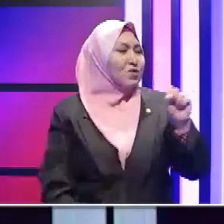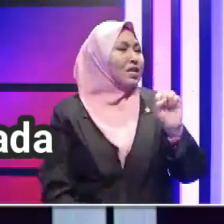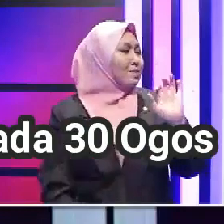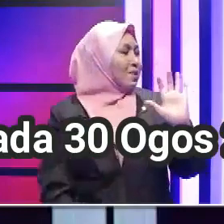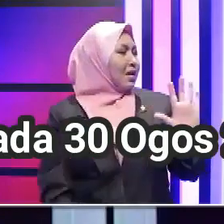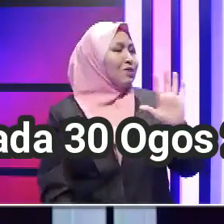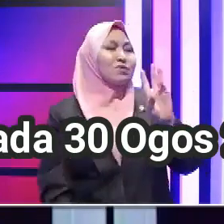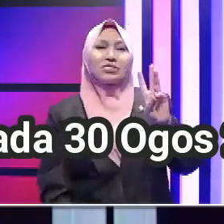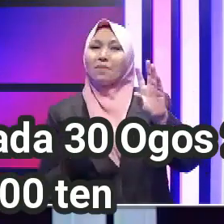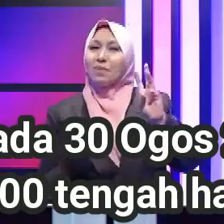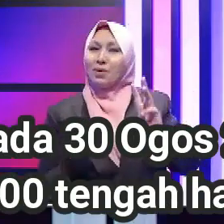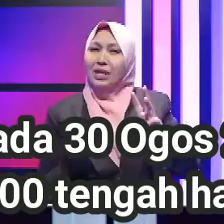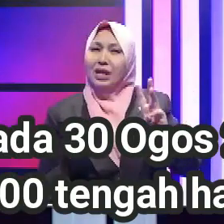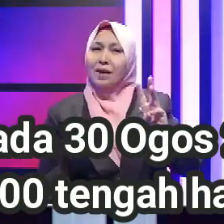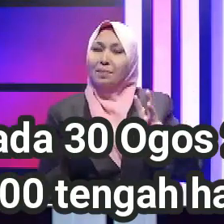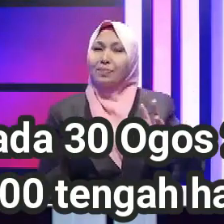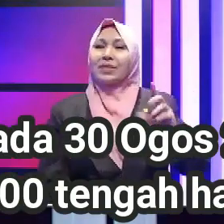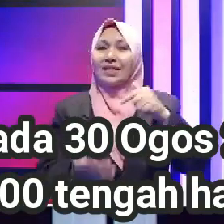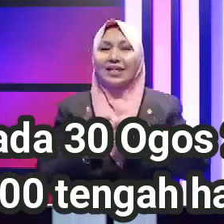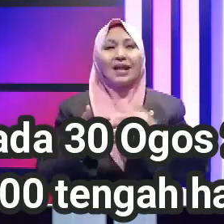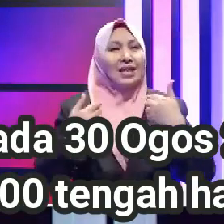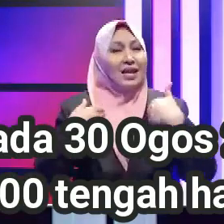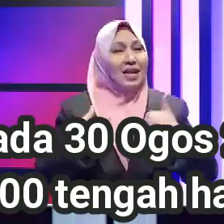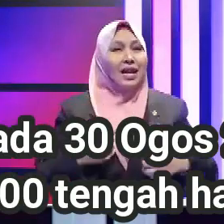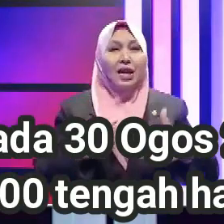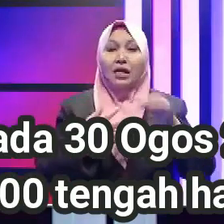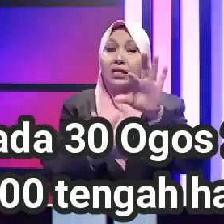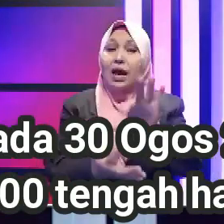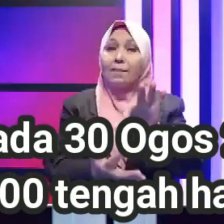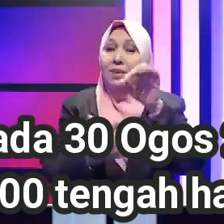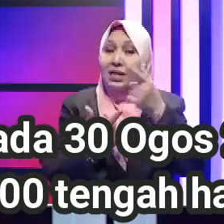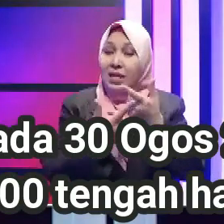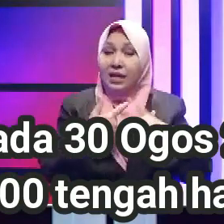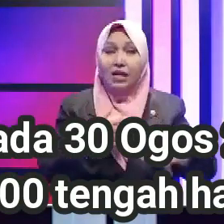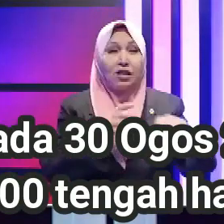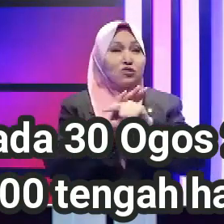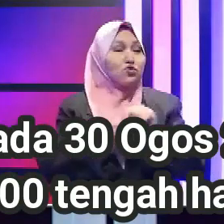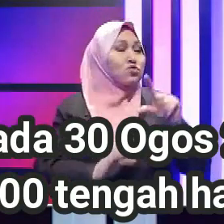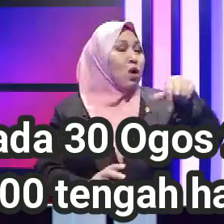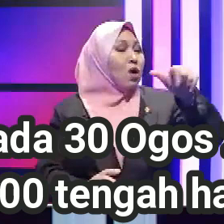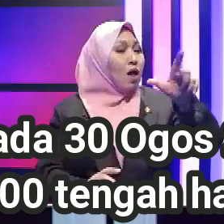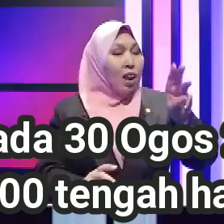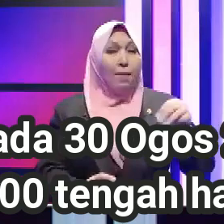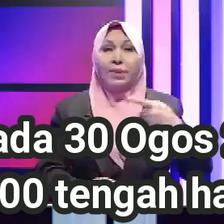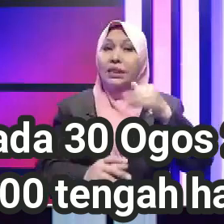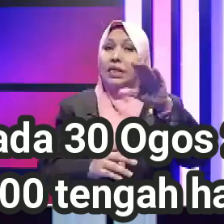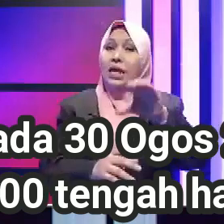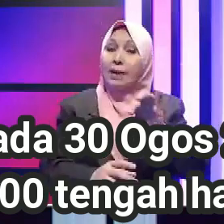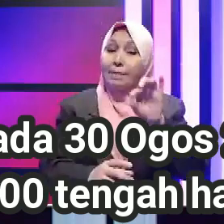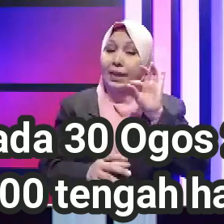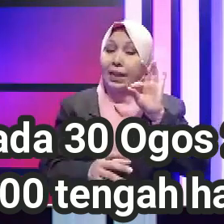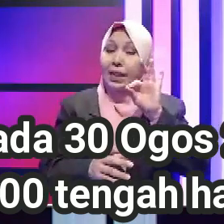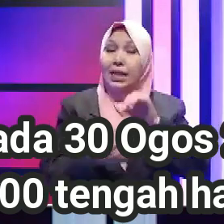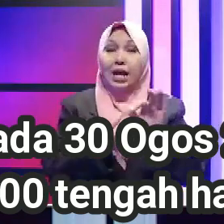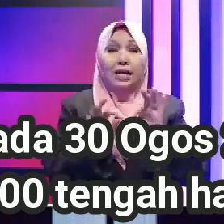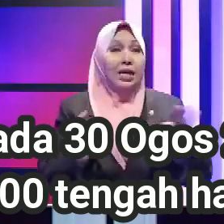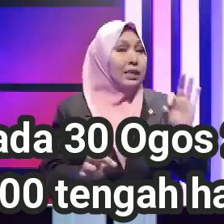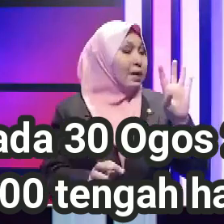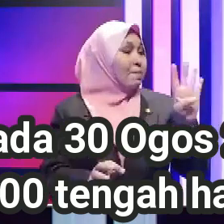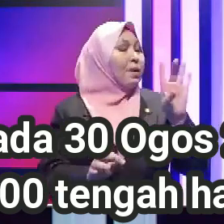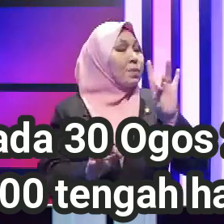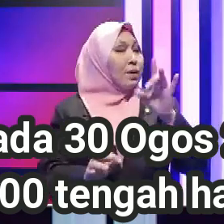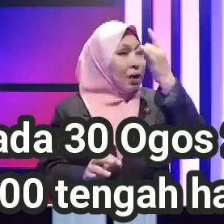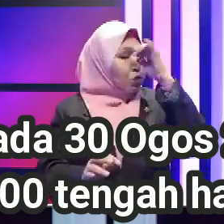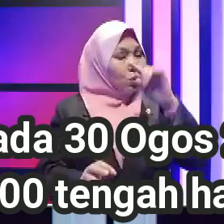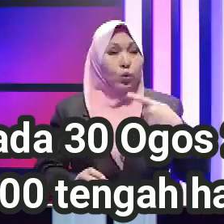Meratus 66 yang mana Ini adalah ketika daripada surotul khodam kita ambil ayat yang ke-4 48